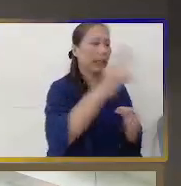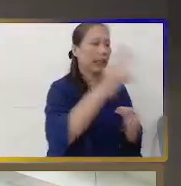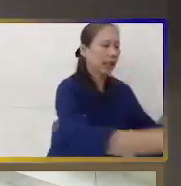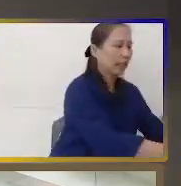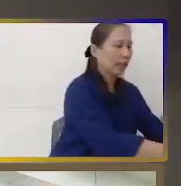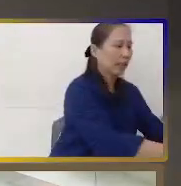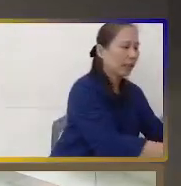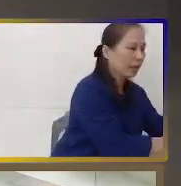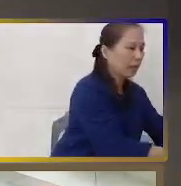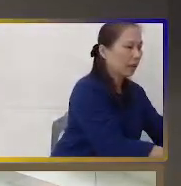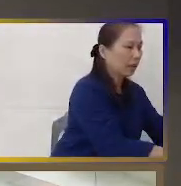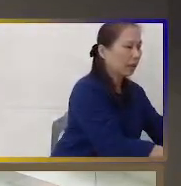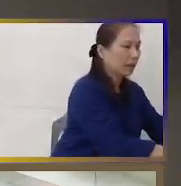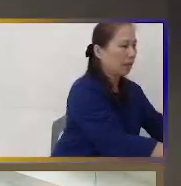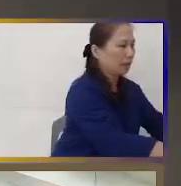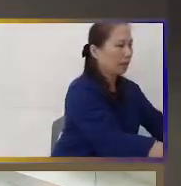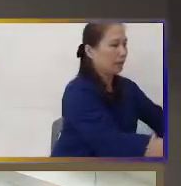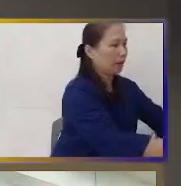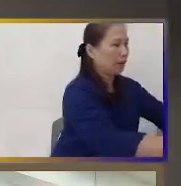nating